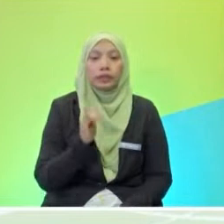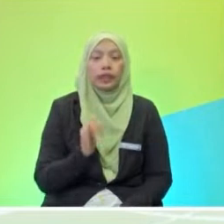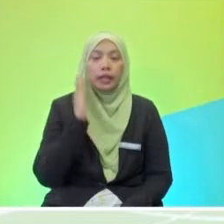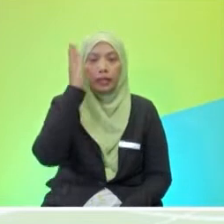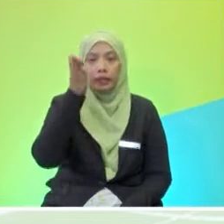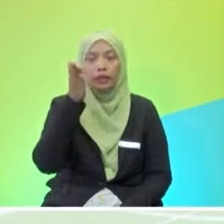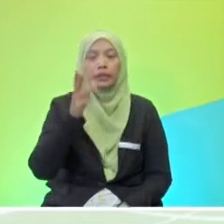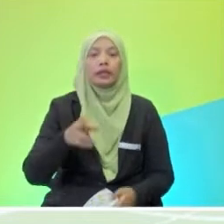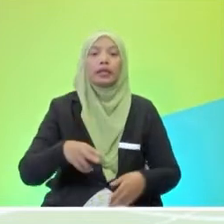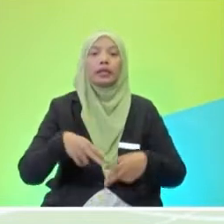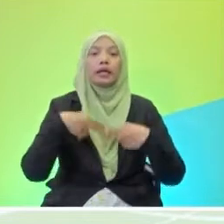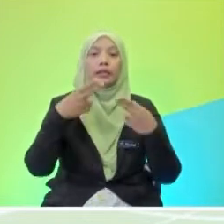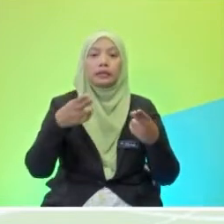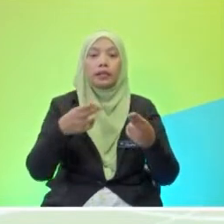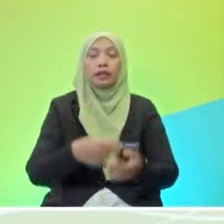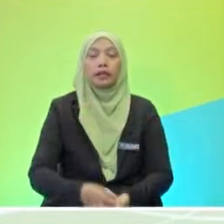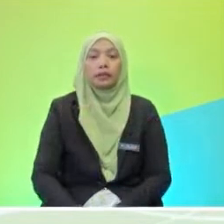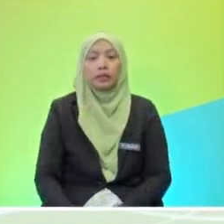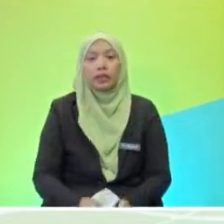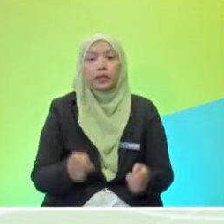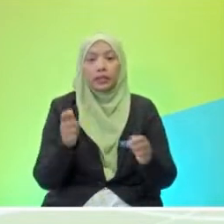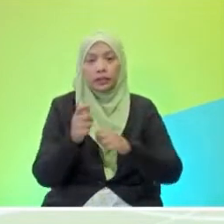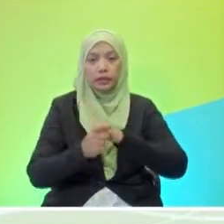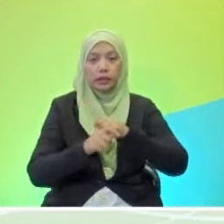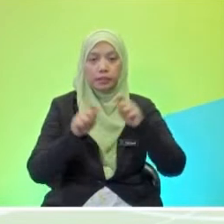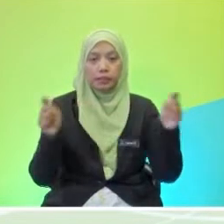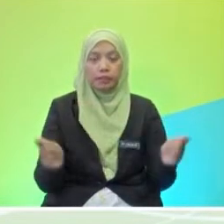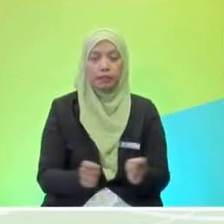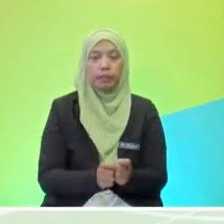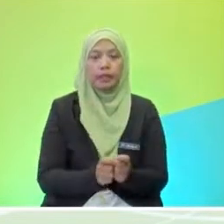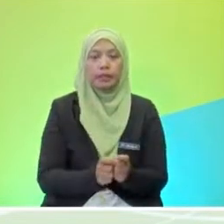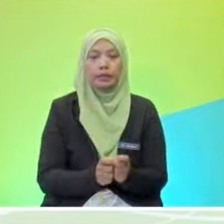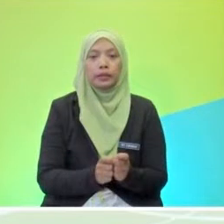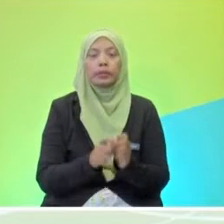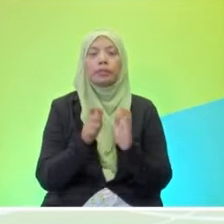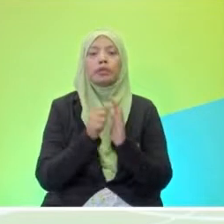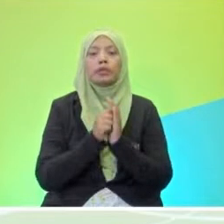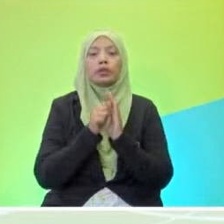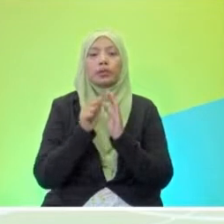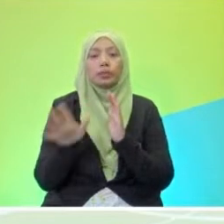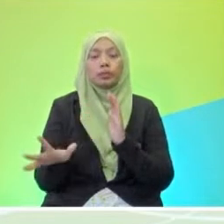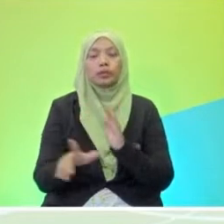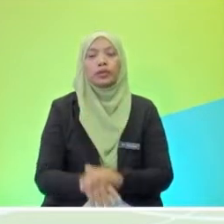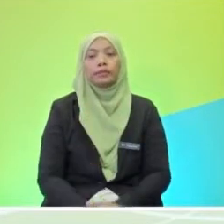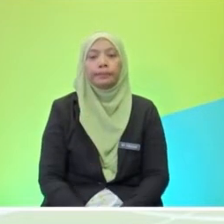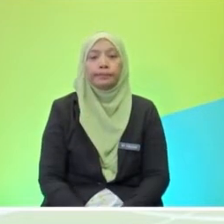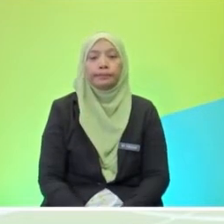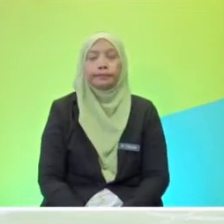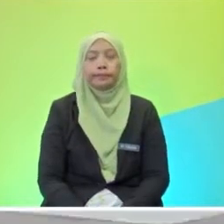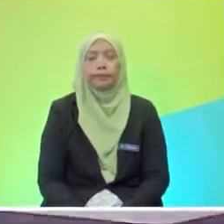ada dua kaidah dia ke proses pertama menggunakan kaidah Insinyur itu dan kedua pengomposan